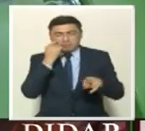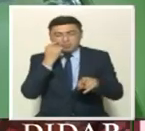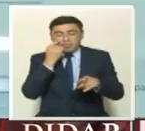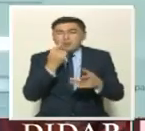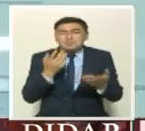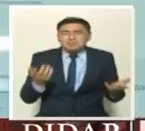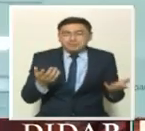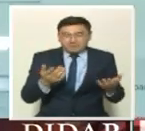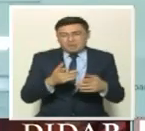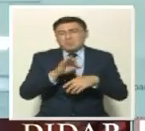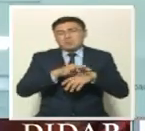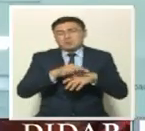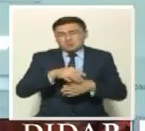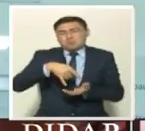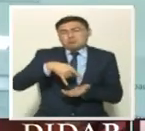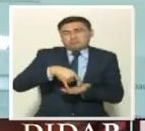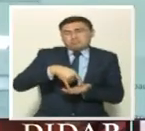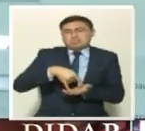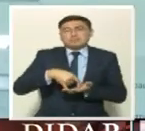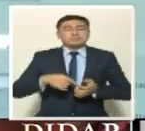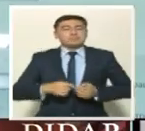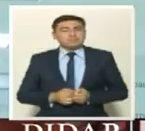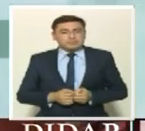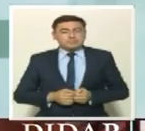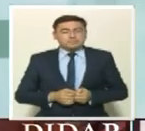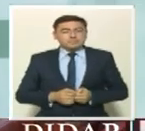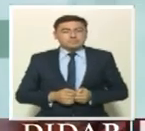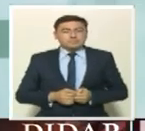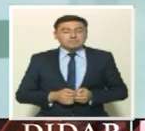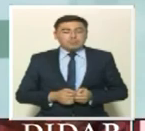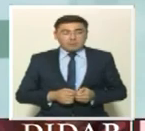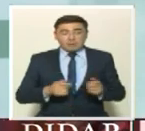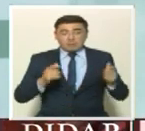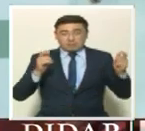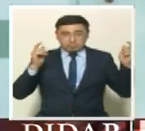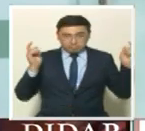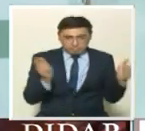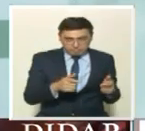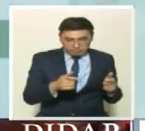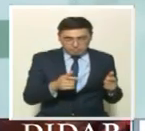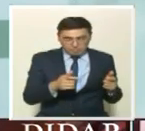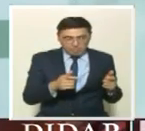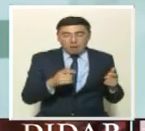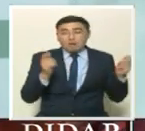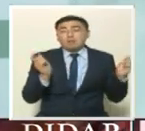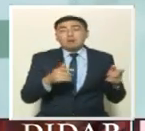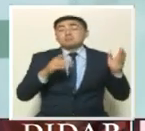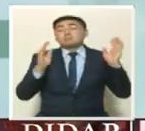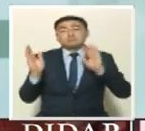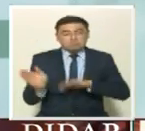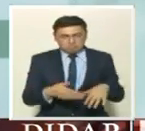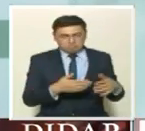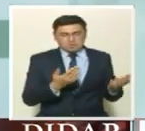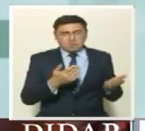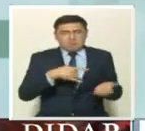артық салмағы бар балалар саны пандемиядан кейін күрт өскен. После пандемии у нас резко выросло. Бізде пандемиядан